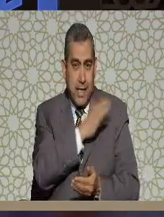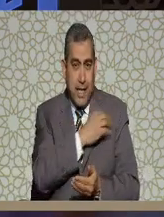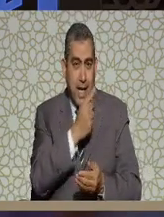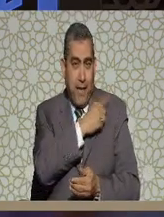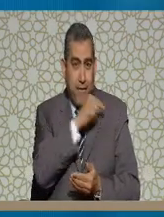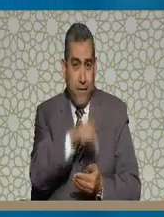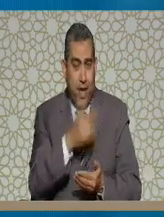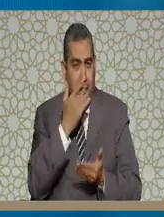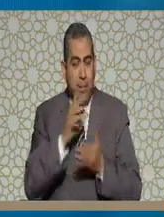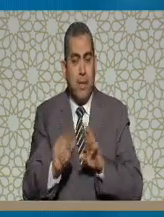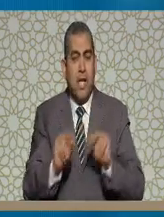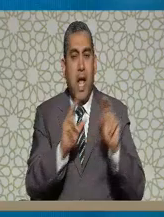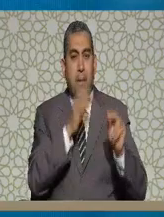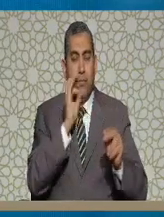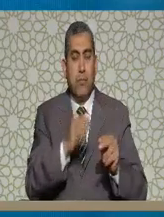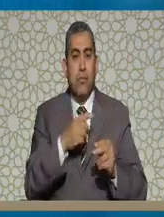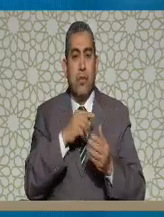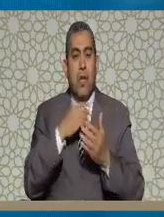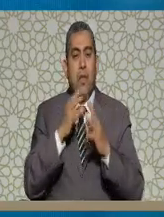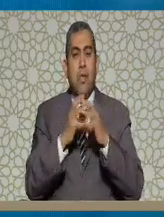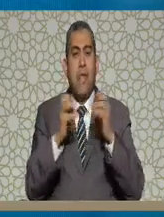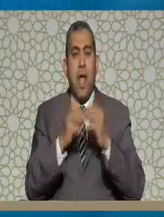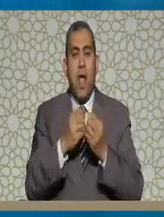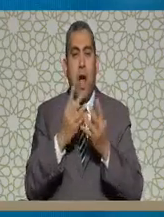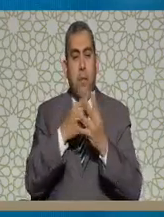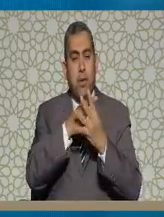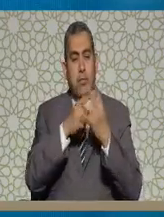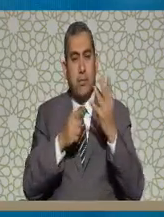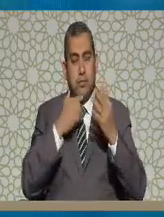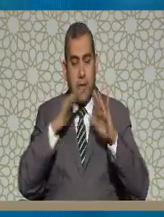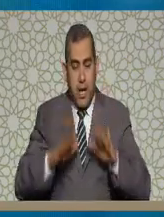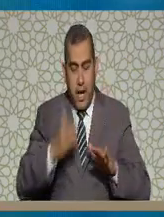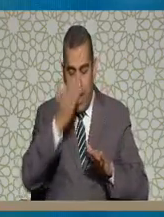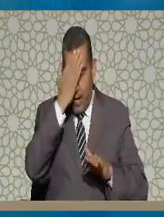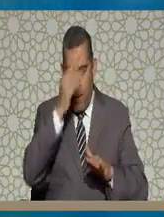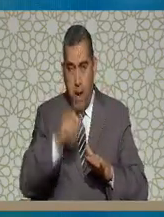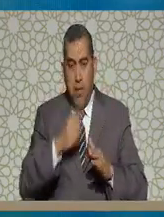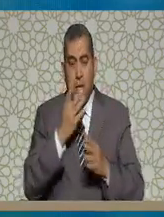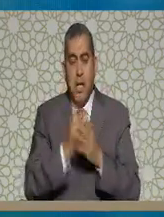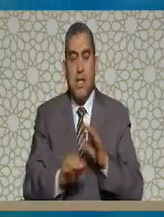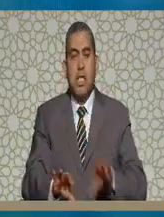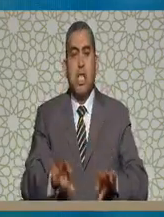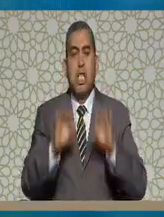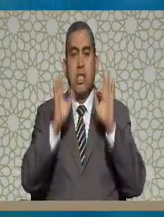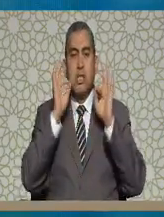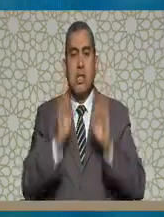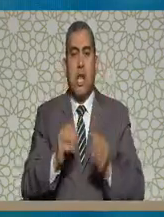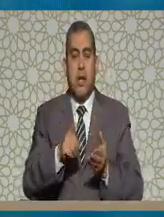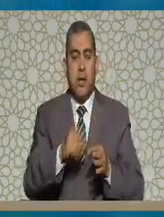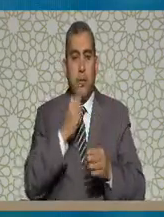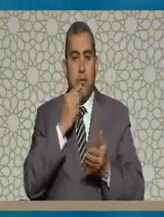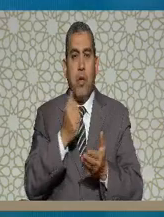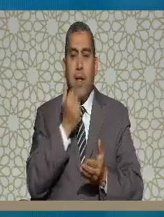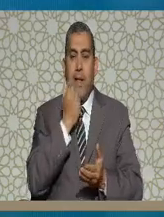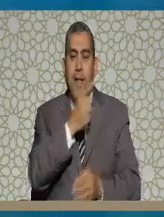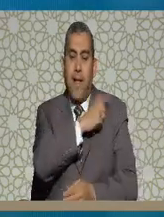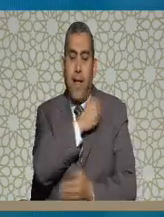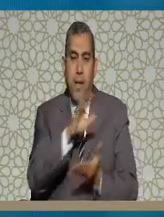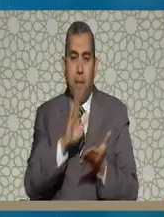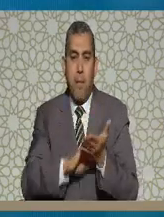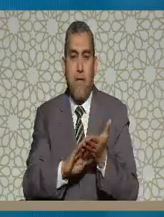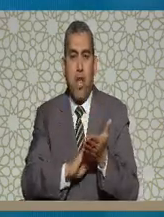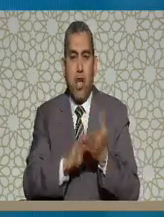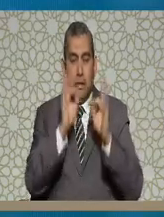العبادات الاربعه ان هي بتجعل الانسان يولد من جديد وعشان كده عشان نقدر